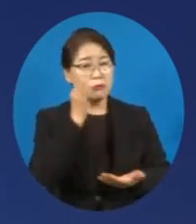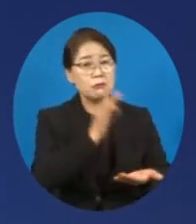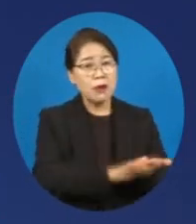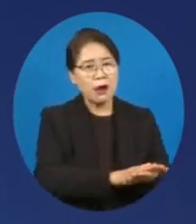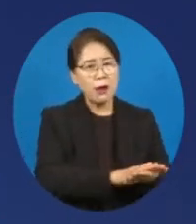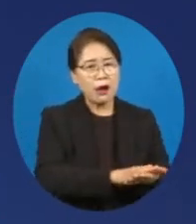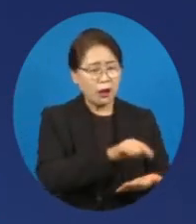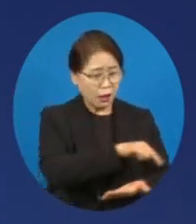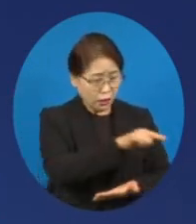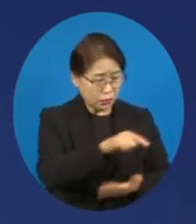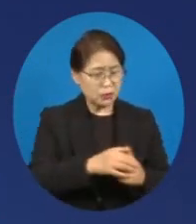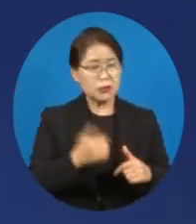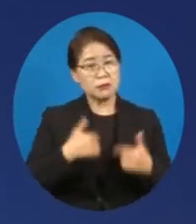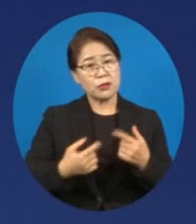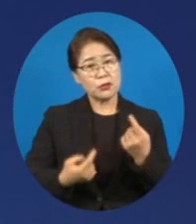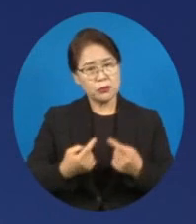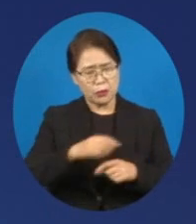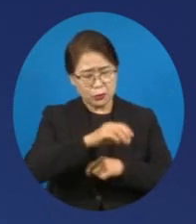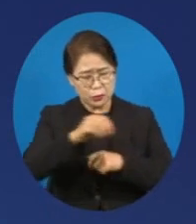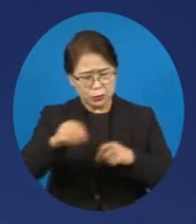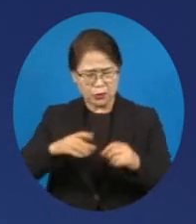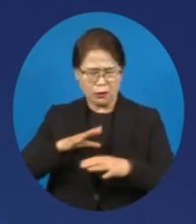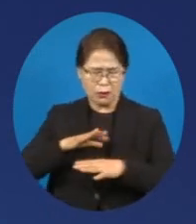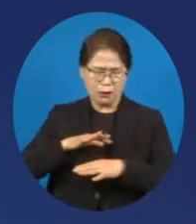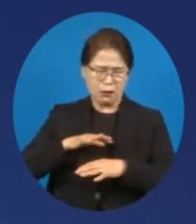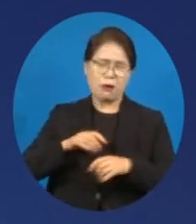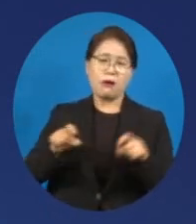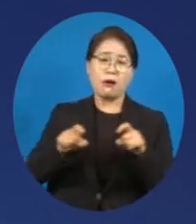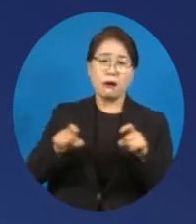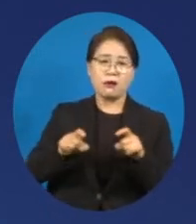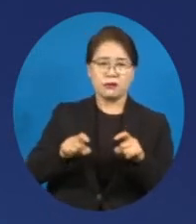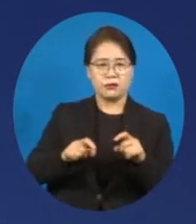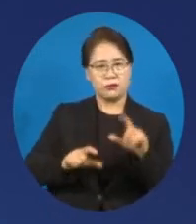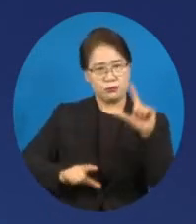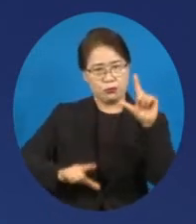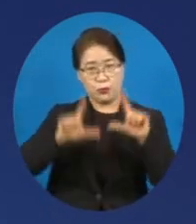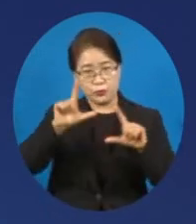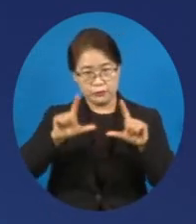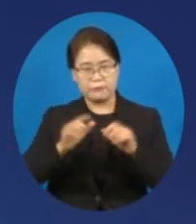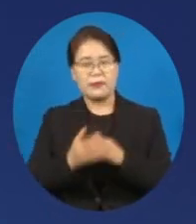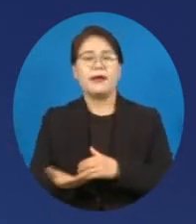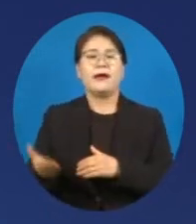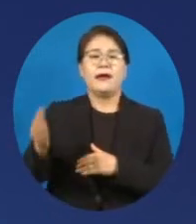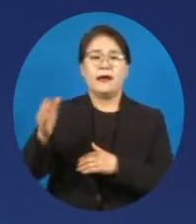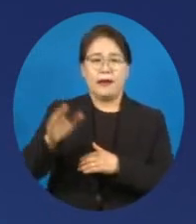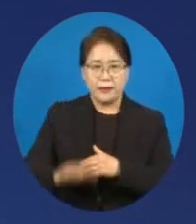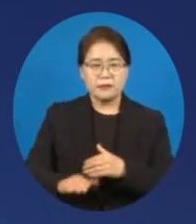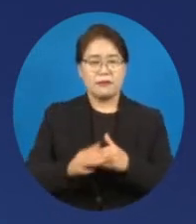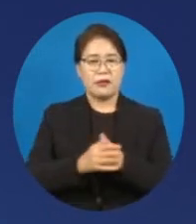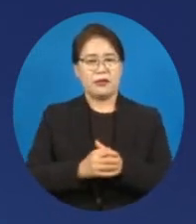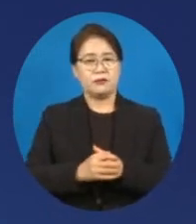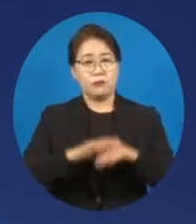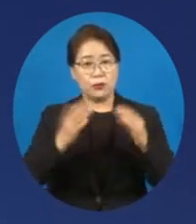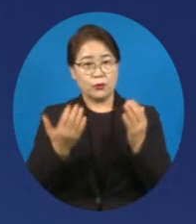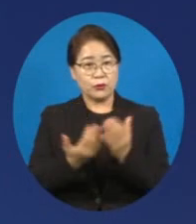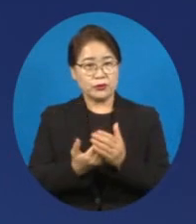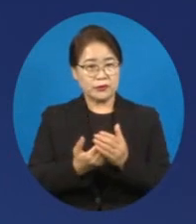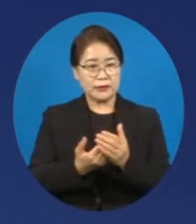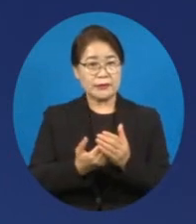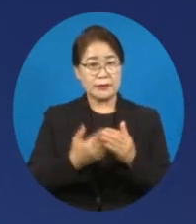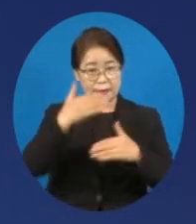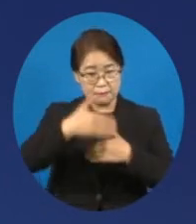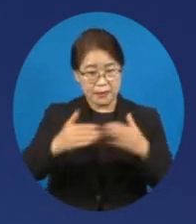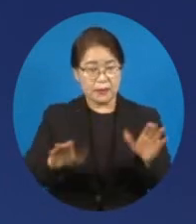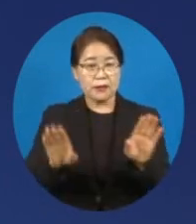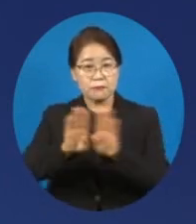기뻐하기보다는 지금 도리어 두려워 떨고 있었습니다 그런데 이렇게 모든 방안의 문들을